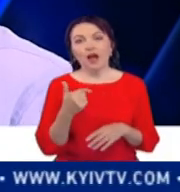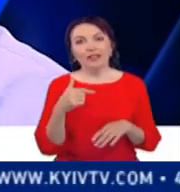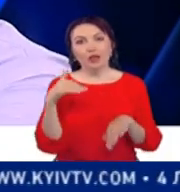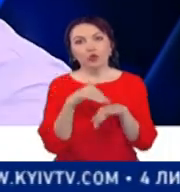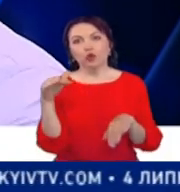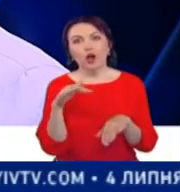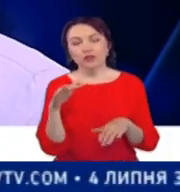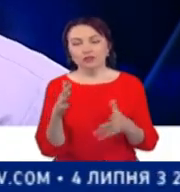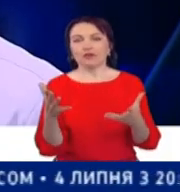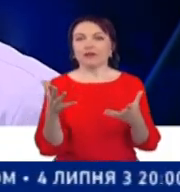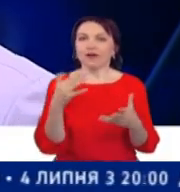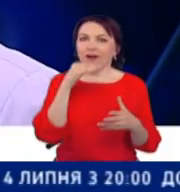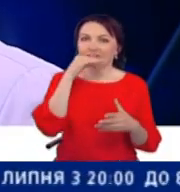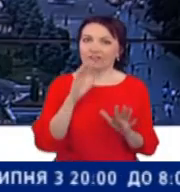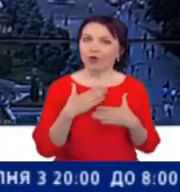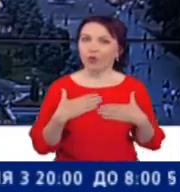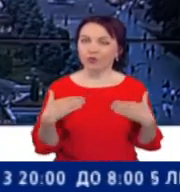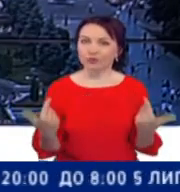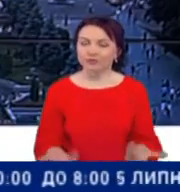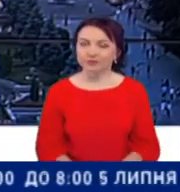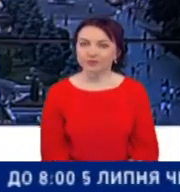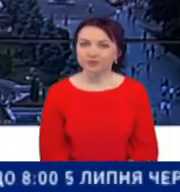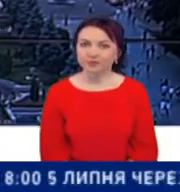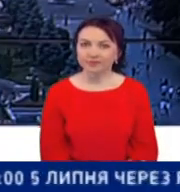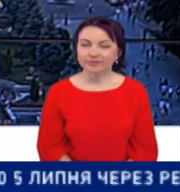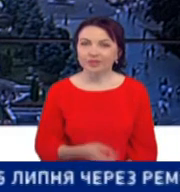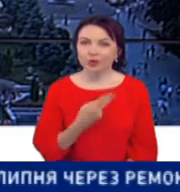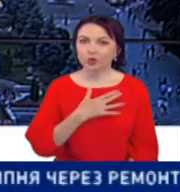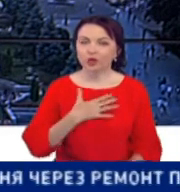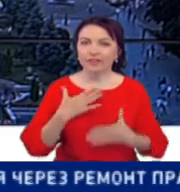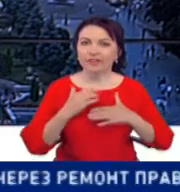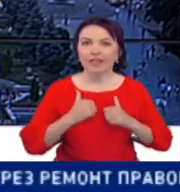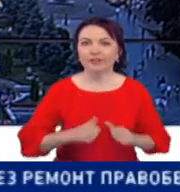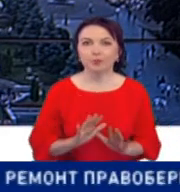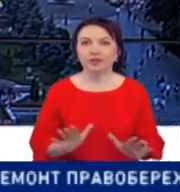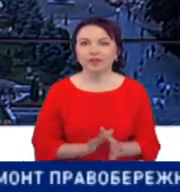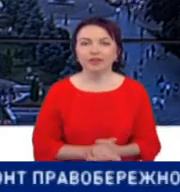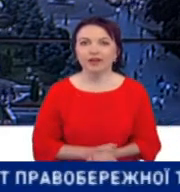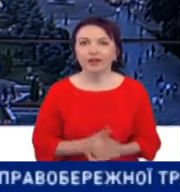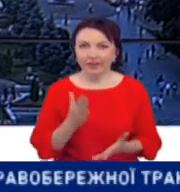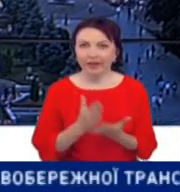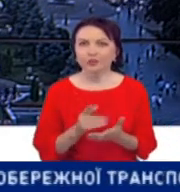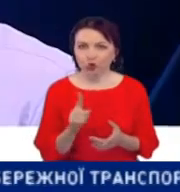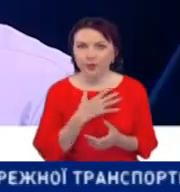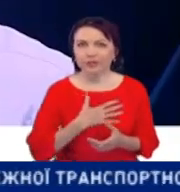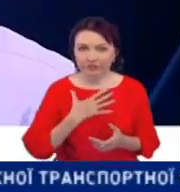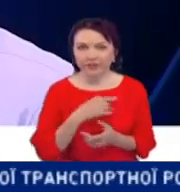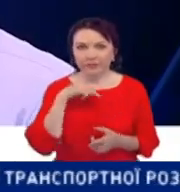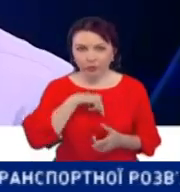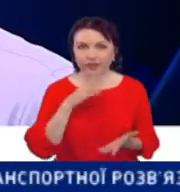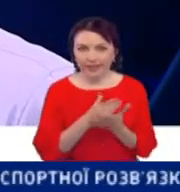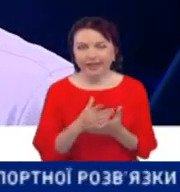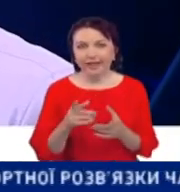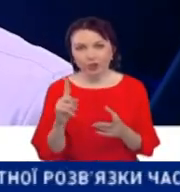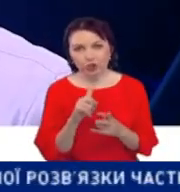ну, нащо на недоторканність? Ну, мабуть, у людини там душа неспокійна, і дійсно є за що переживати. Там, ну,